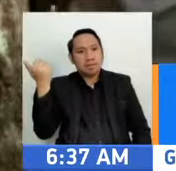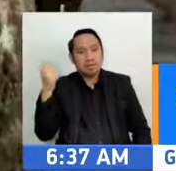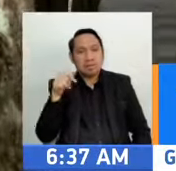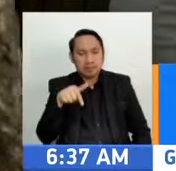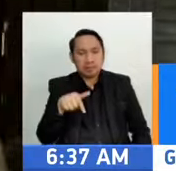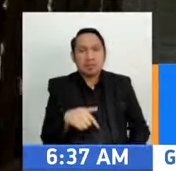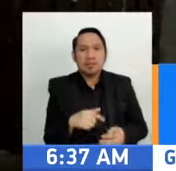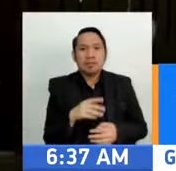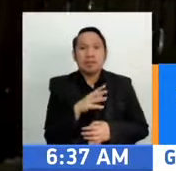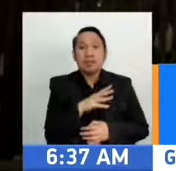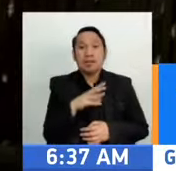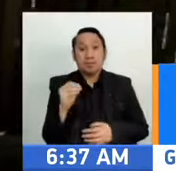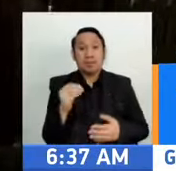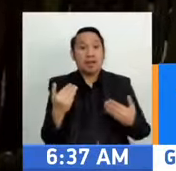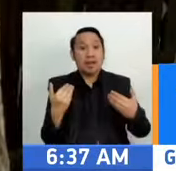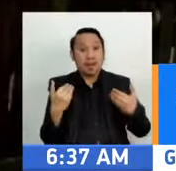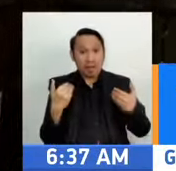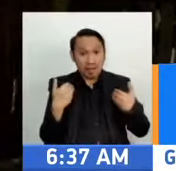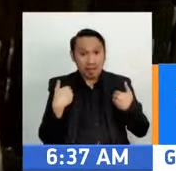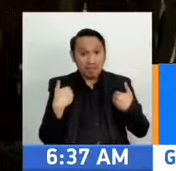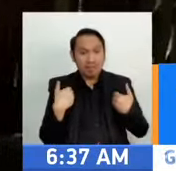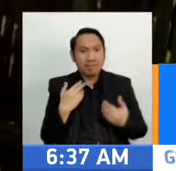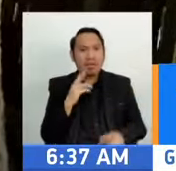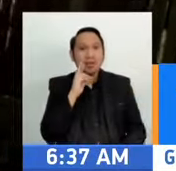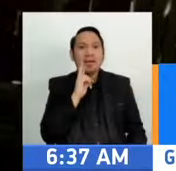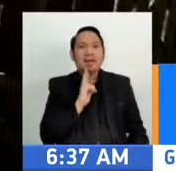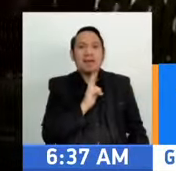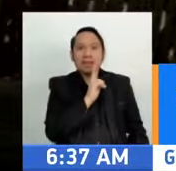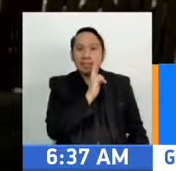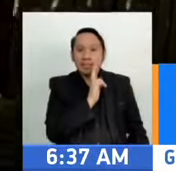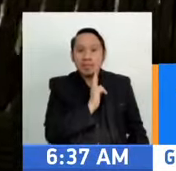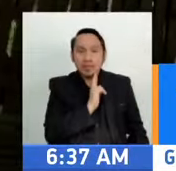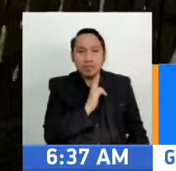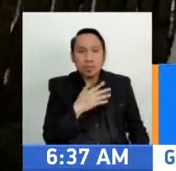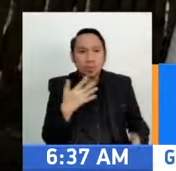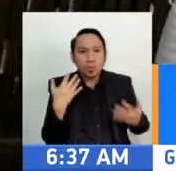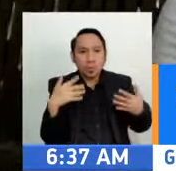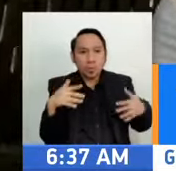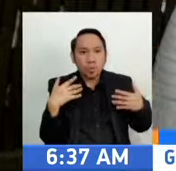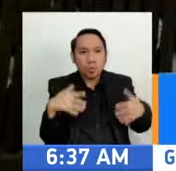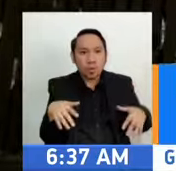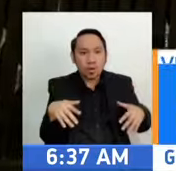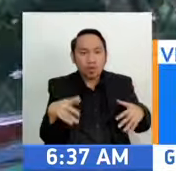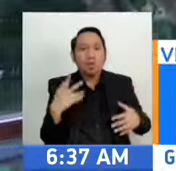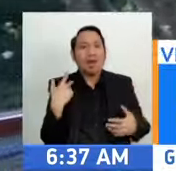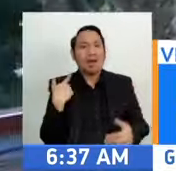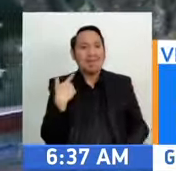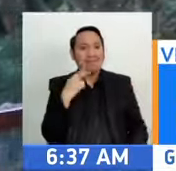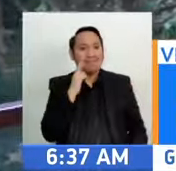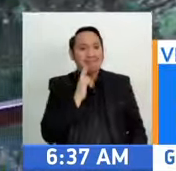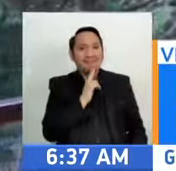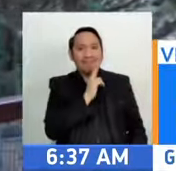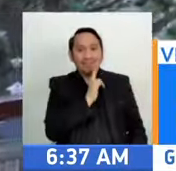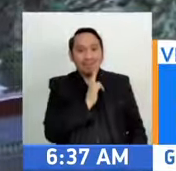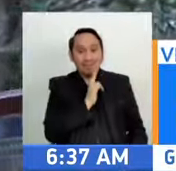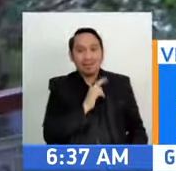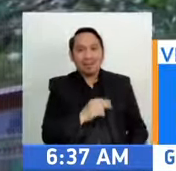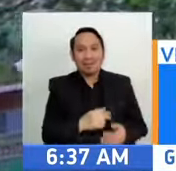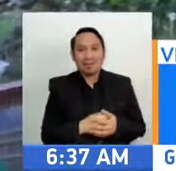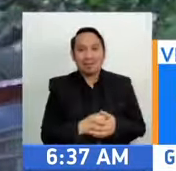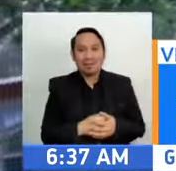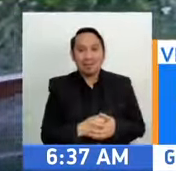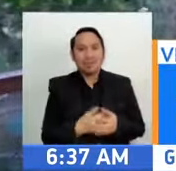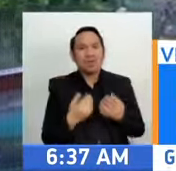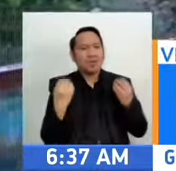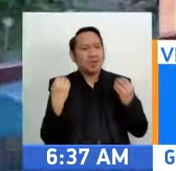po silang restaurant. Naku, may restaurant pa sila. Naku, speaking of restaurant, nakakapagod dahil medyo maraming ang magawa. Marami